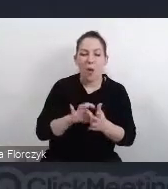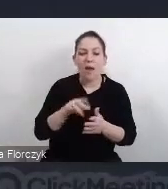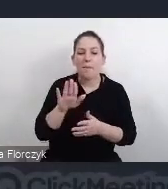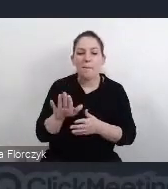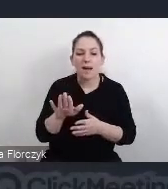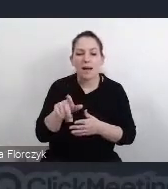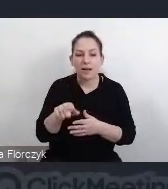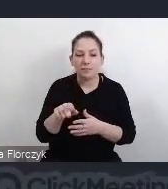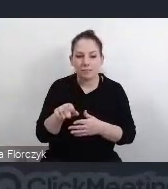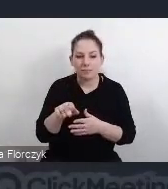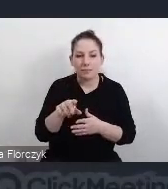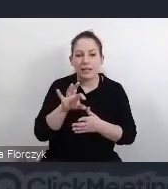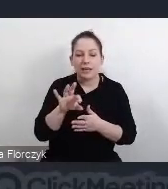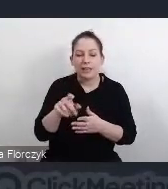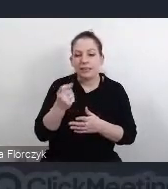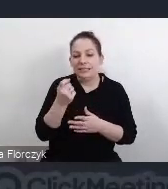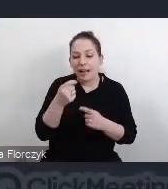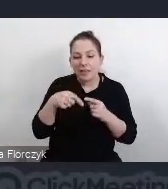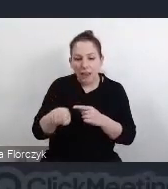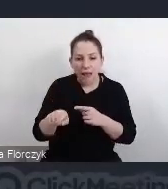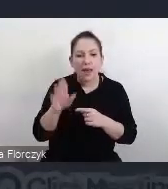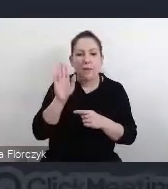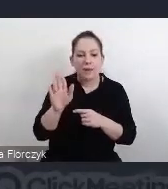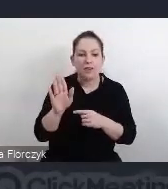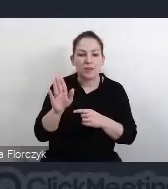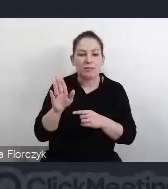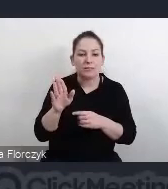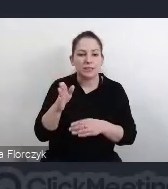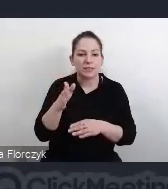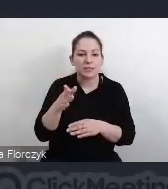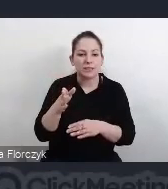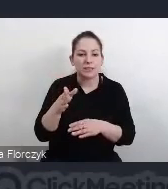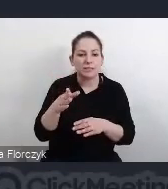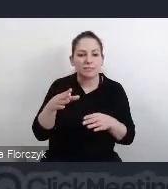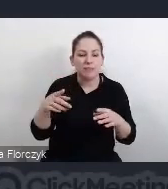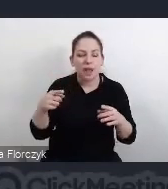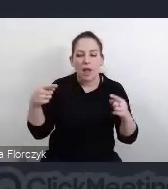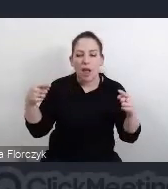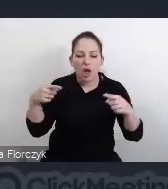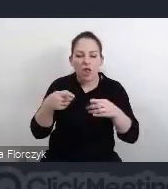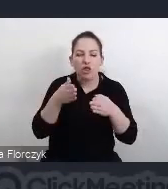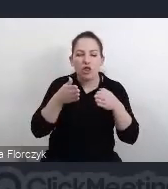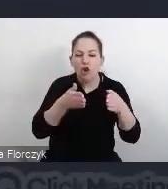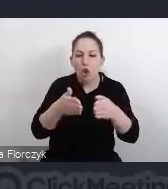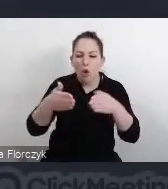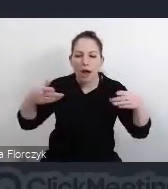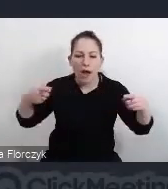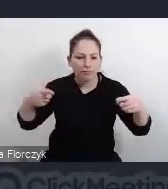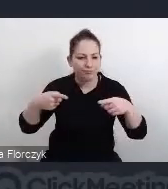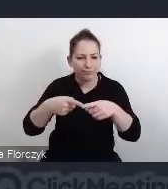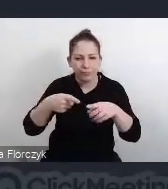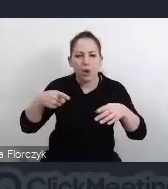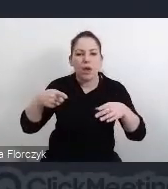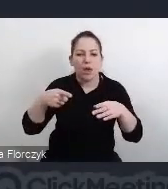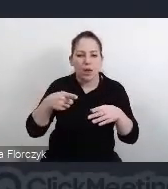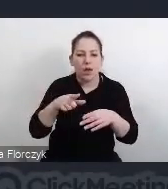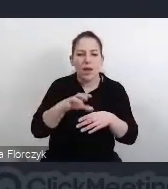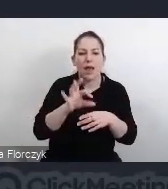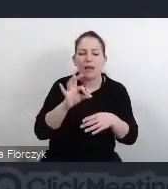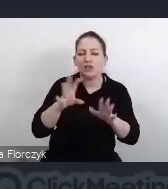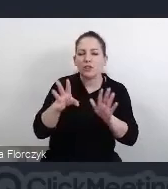znajdzie się za chwilę znowu na skrzyżowaniu dwóch bardzo kluczowych dróg. już oddanej do użytku S19,